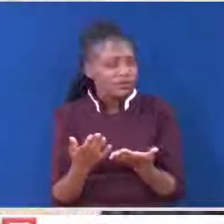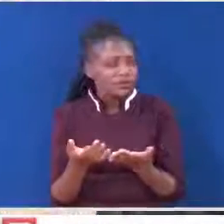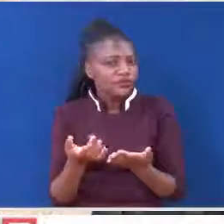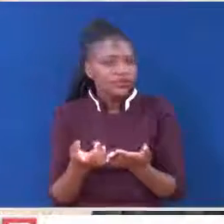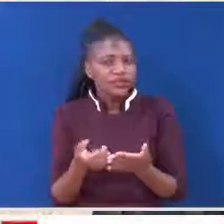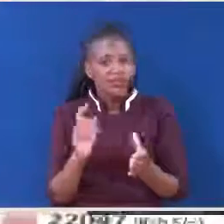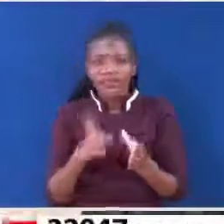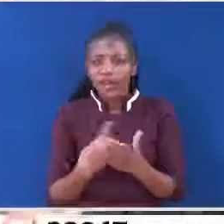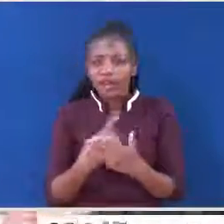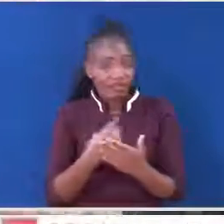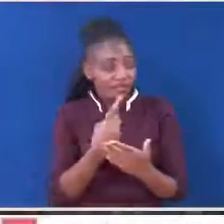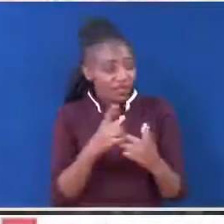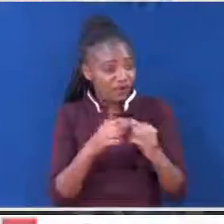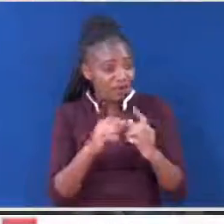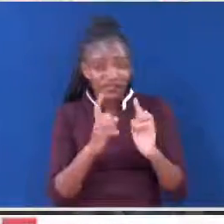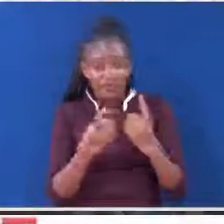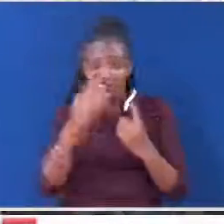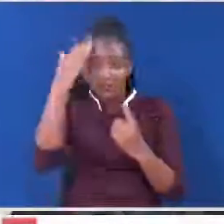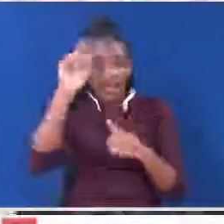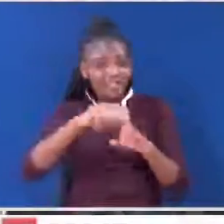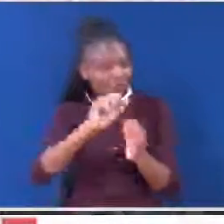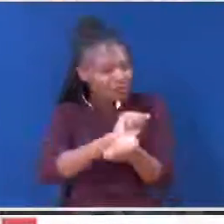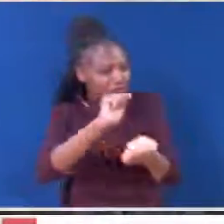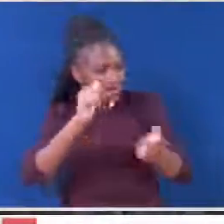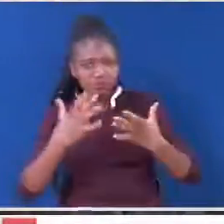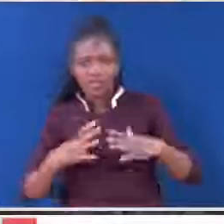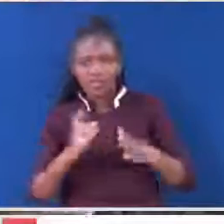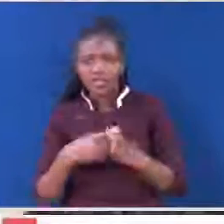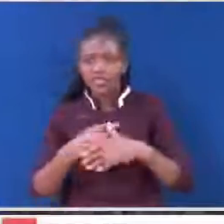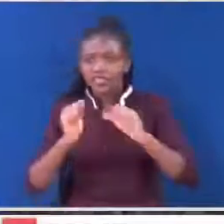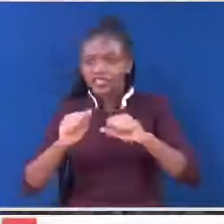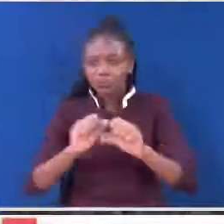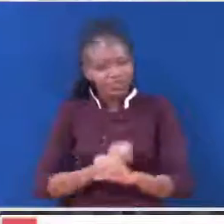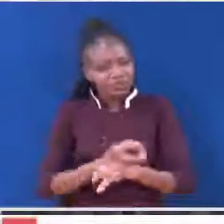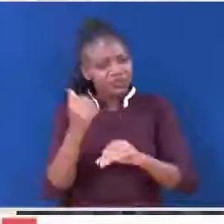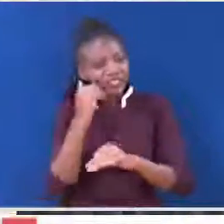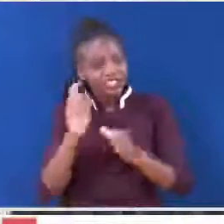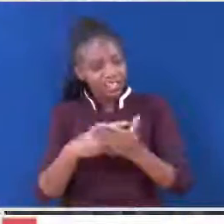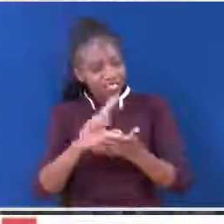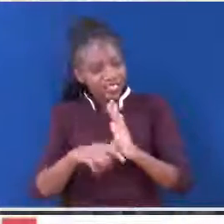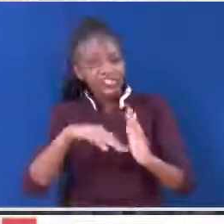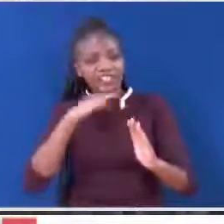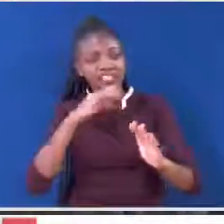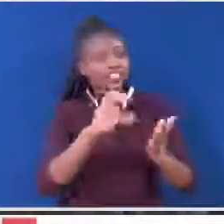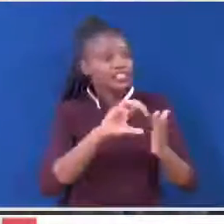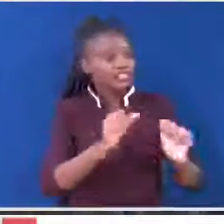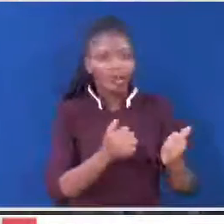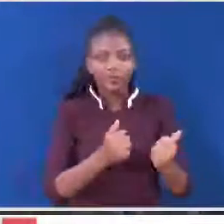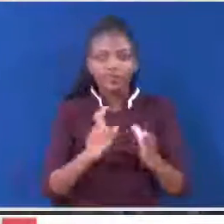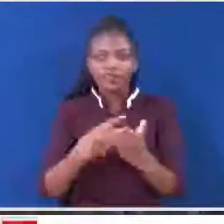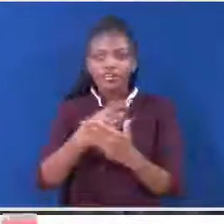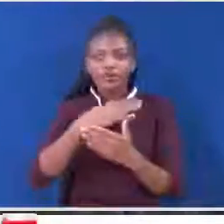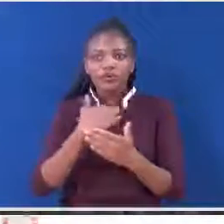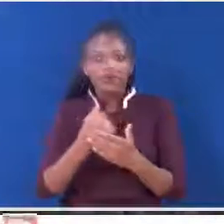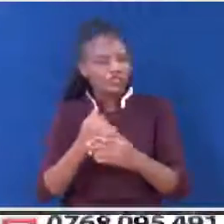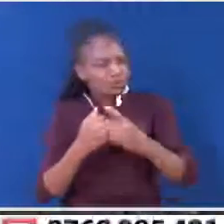Sasa sitasema namna hiyo. Kwa sababu ukiwaajiriwa utaenda usike COVID na utakufa. Sasa tunataka ukitoka kwa nyumba,